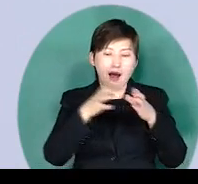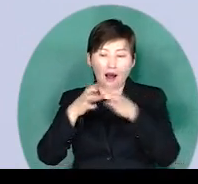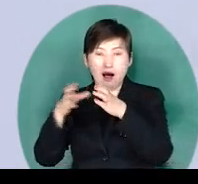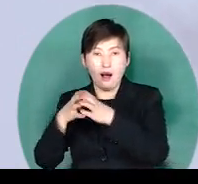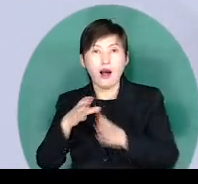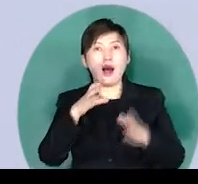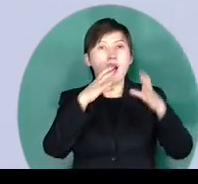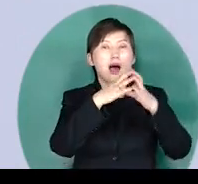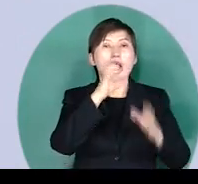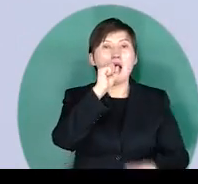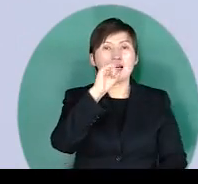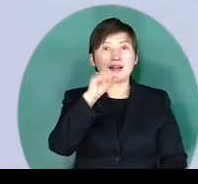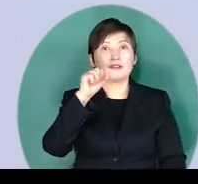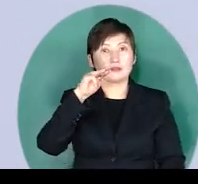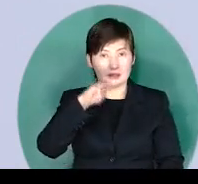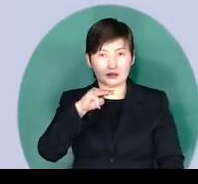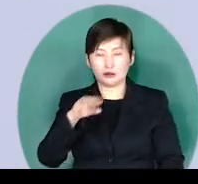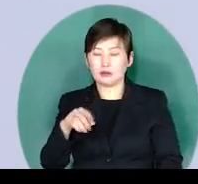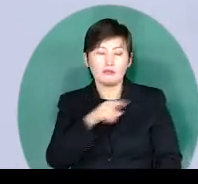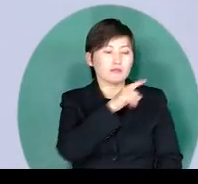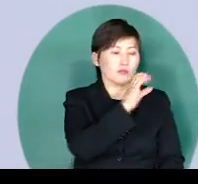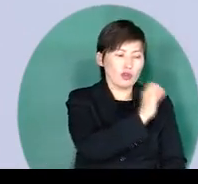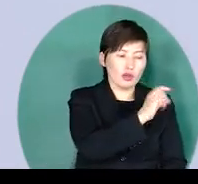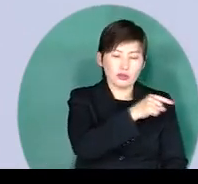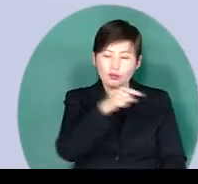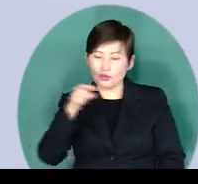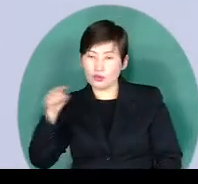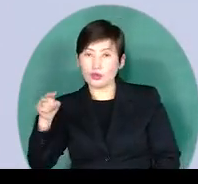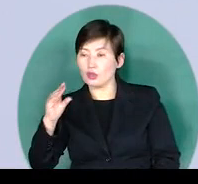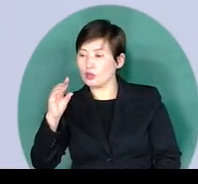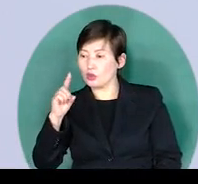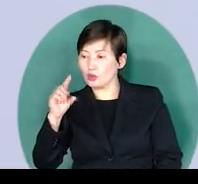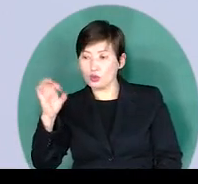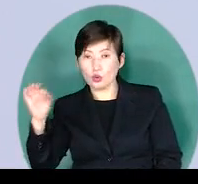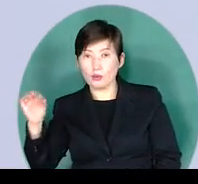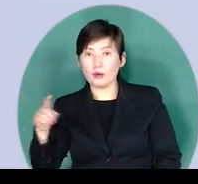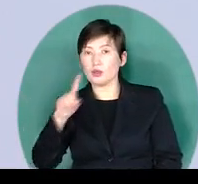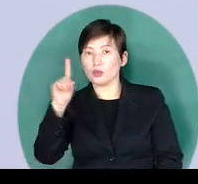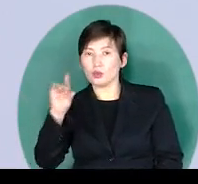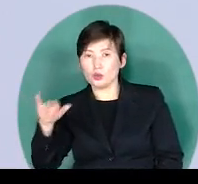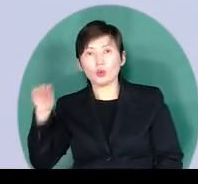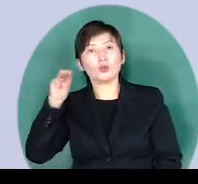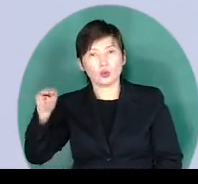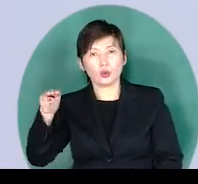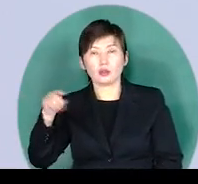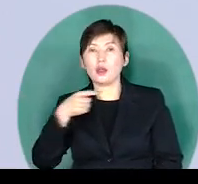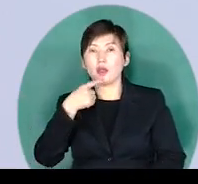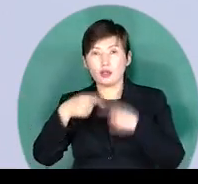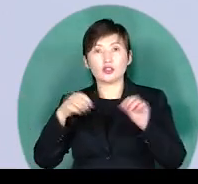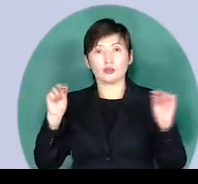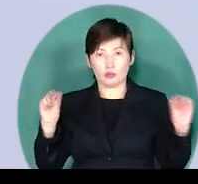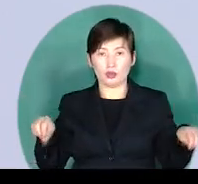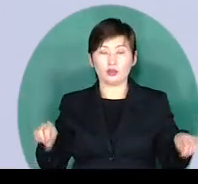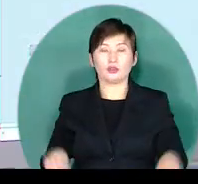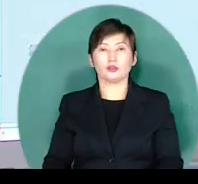болно. 0-аас 100 хүртэлх буюу 100 нэгж 100-т гэж ойлгож болно гэсэн үг байна. За тэгээд хэрхэн яаж тэмдэглэхээ бүгдээрээ